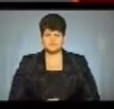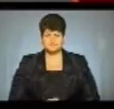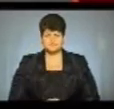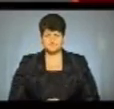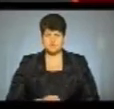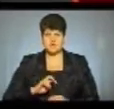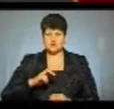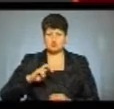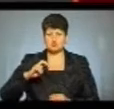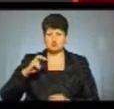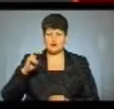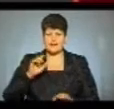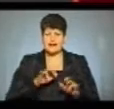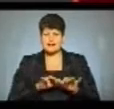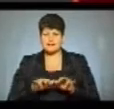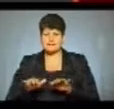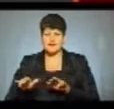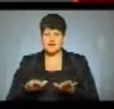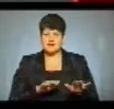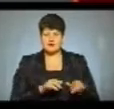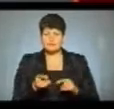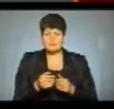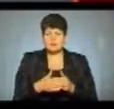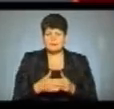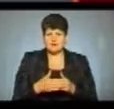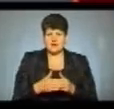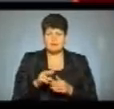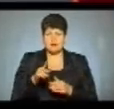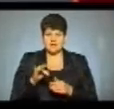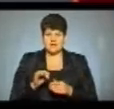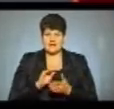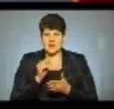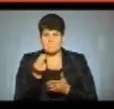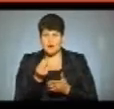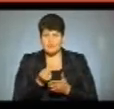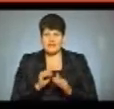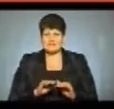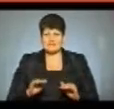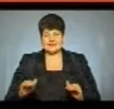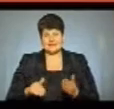Сходи у вигляді клавіш піаніно. В Тернополі біля причалу на Ставі домалювали діти і волонтери.